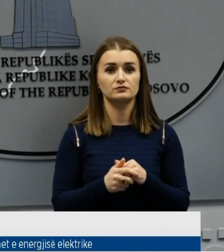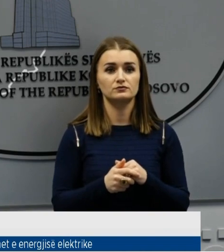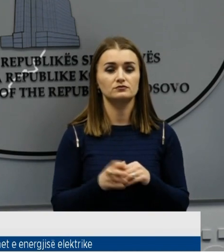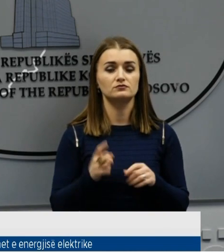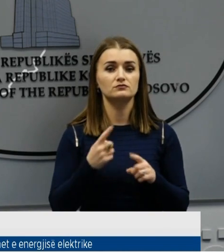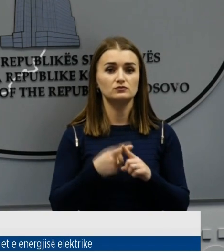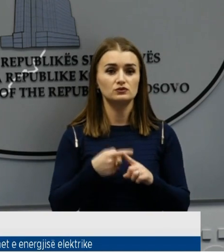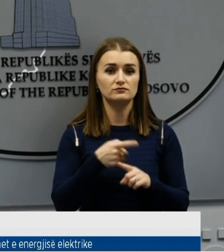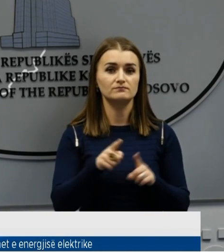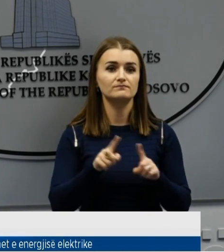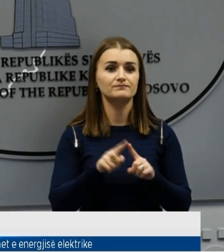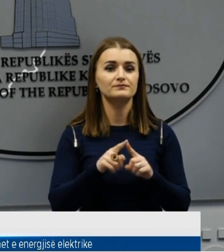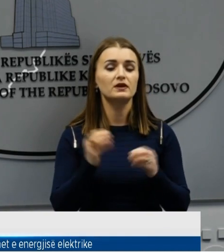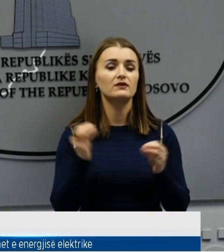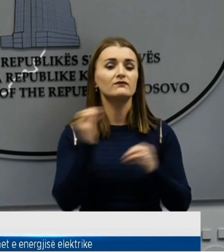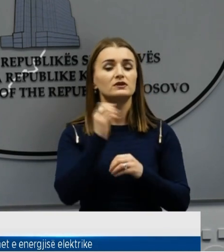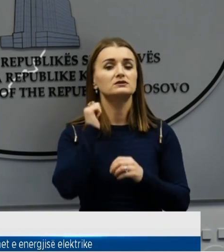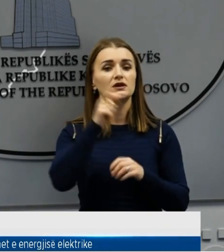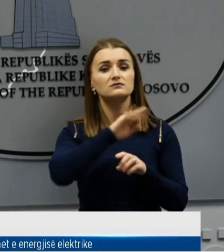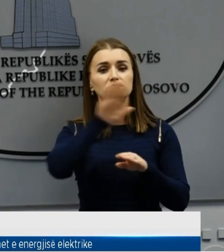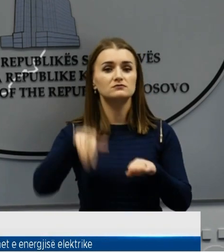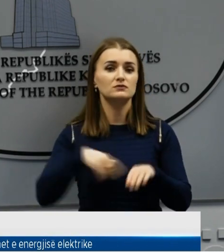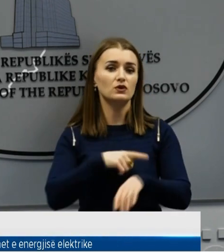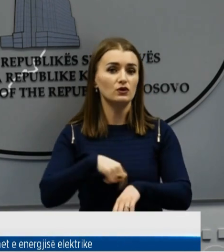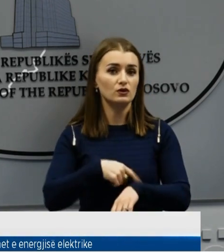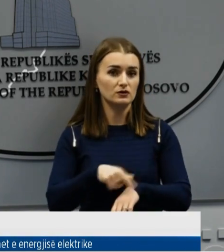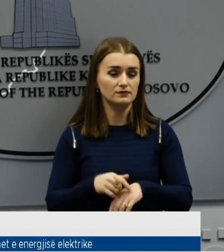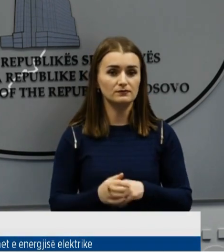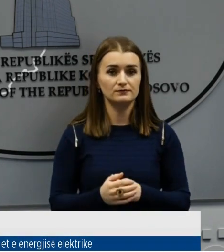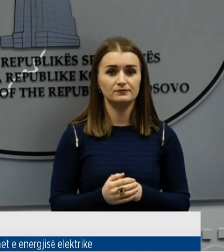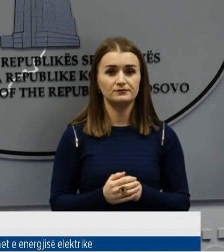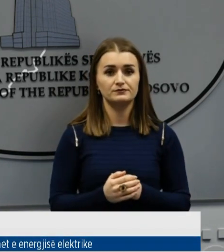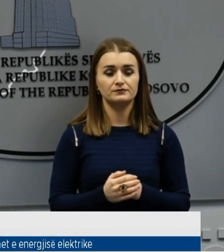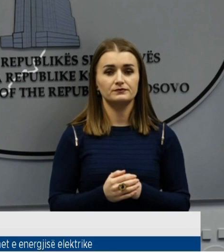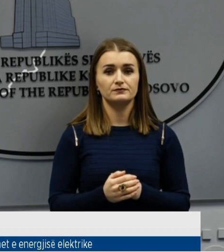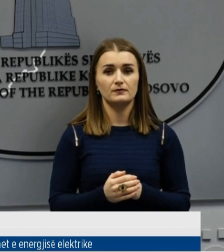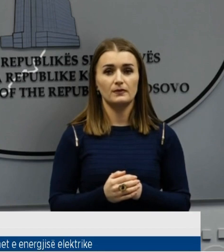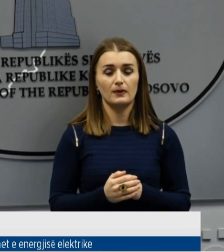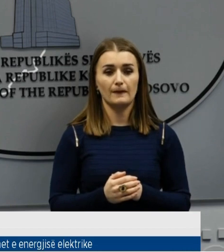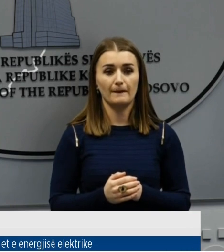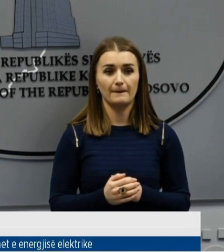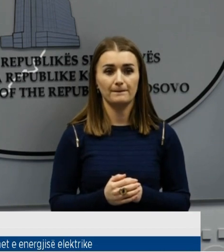arritet kulmi i shpenzimit. Është edhe një